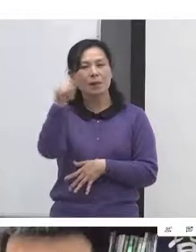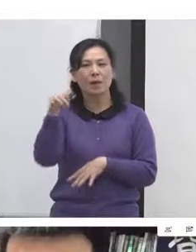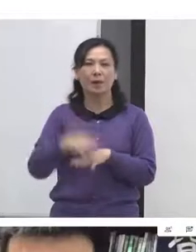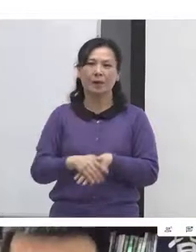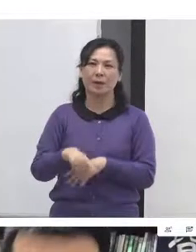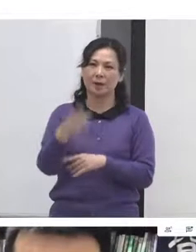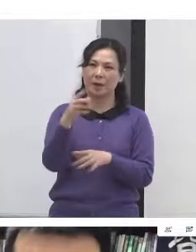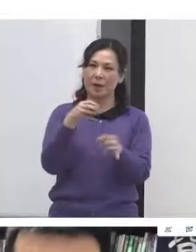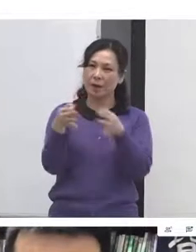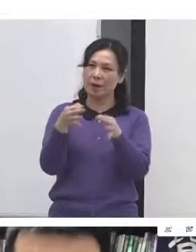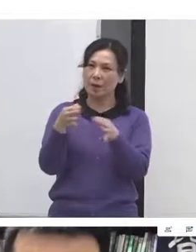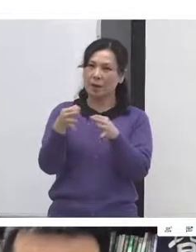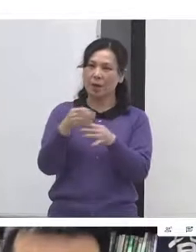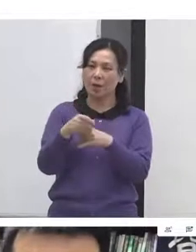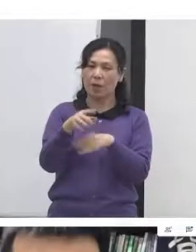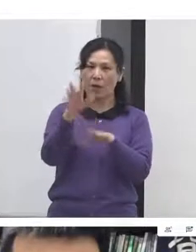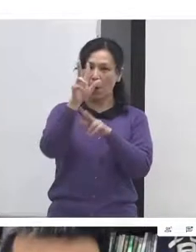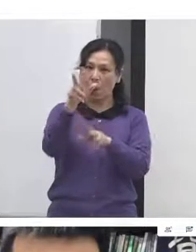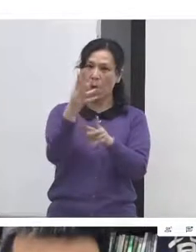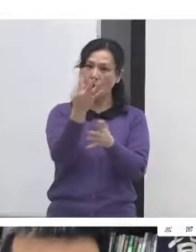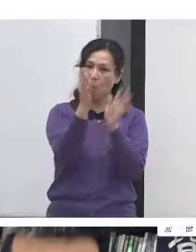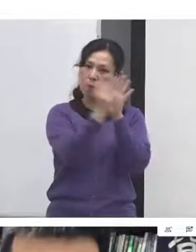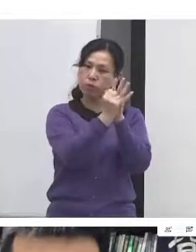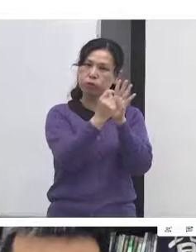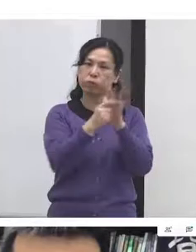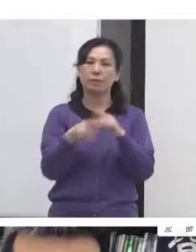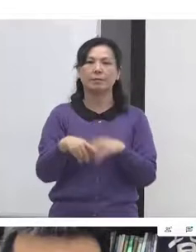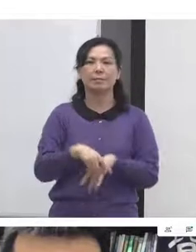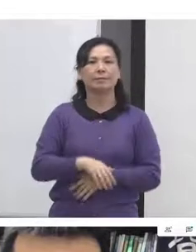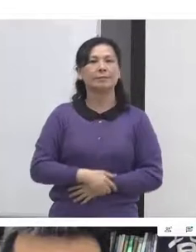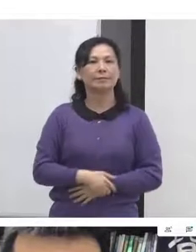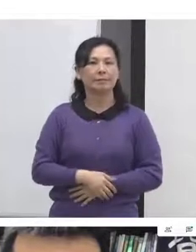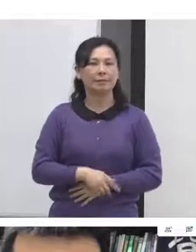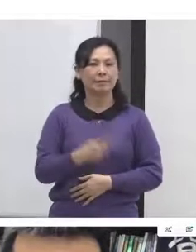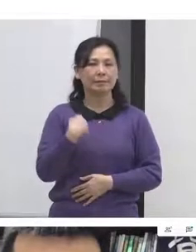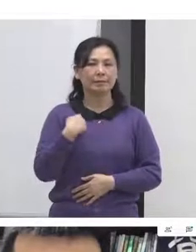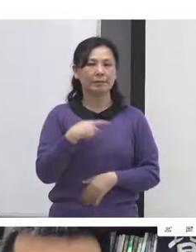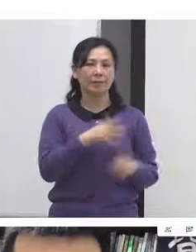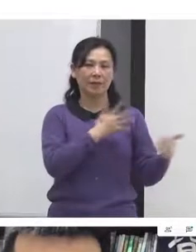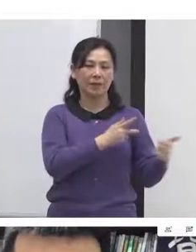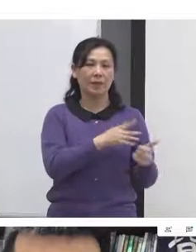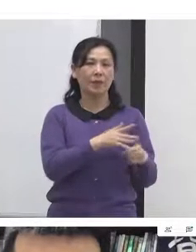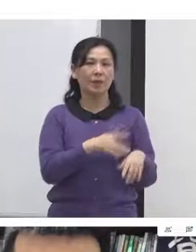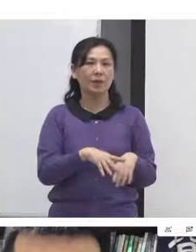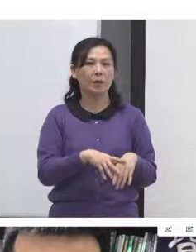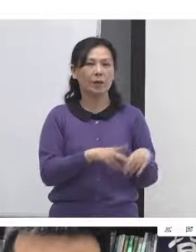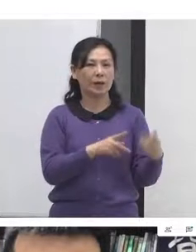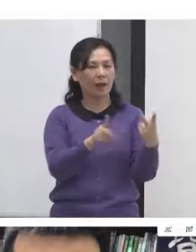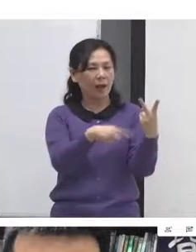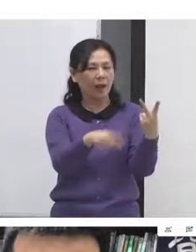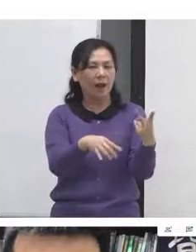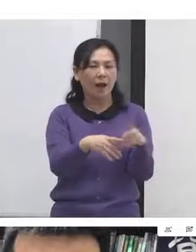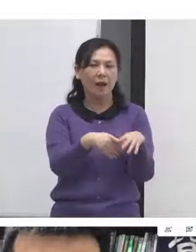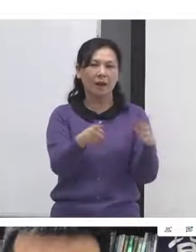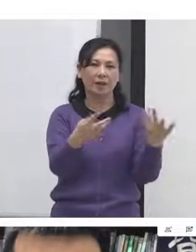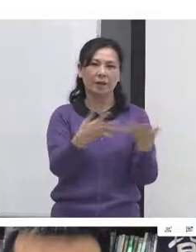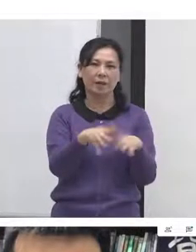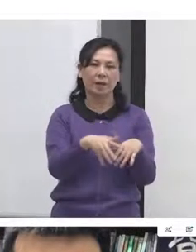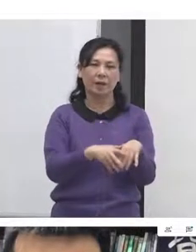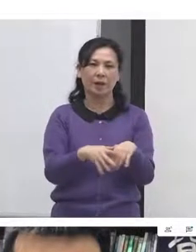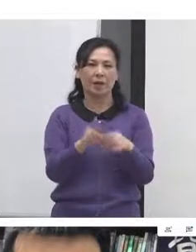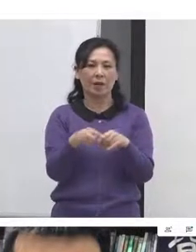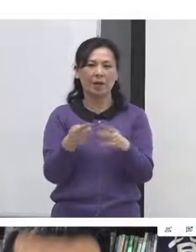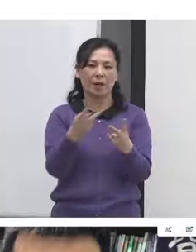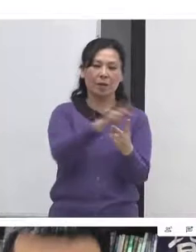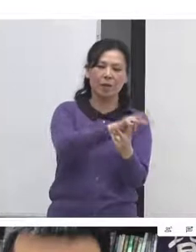录的资讯。那接下来我们现在题目方式，因为其实看来同时问两位的题目比较少，所以我可能会一下问 Ariel， 一题问